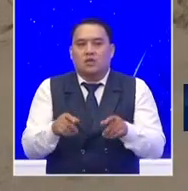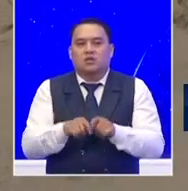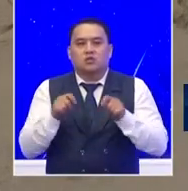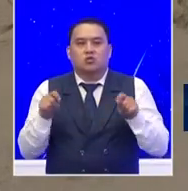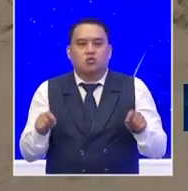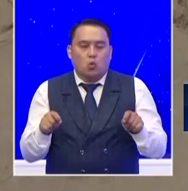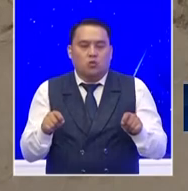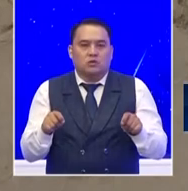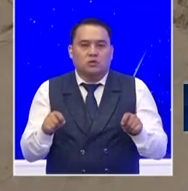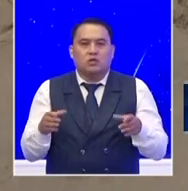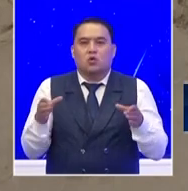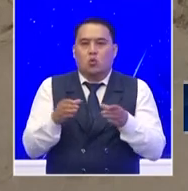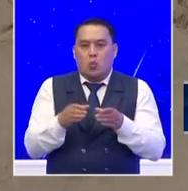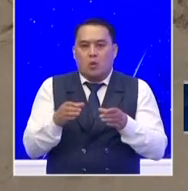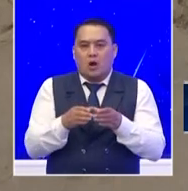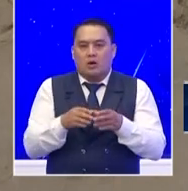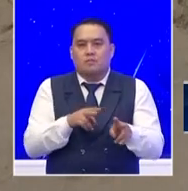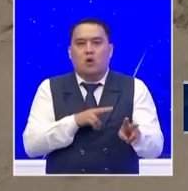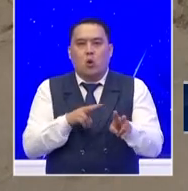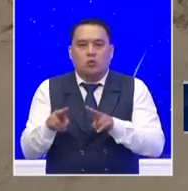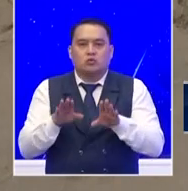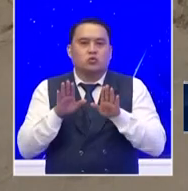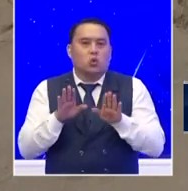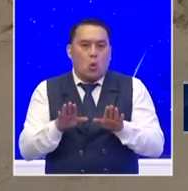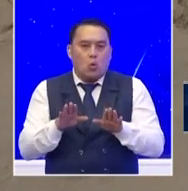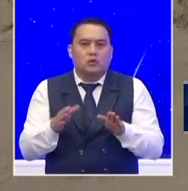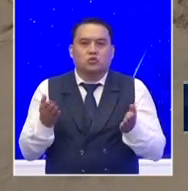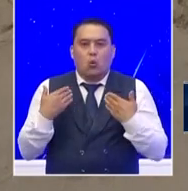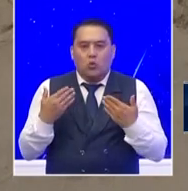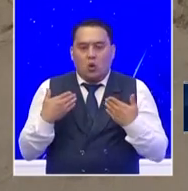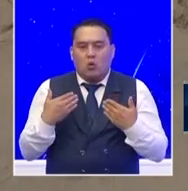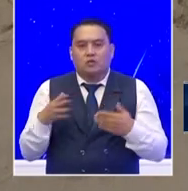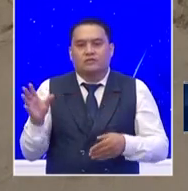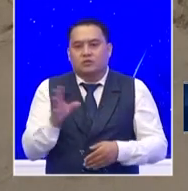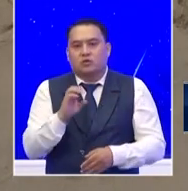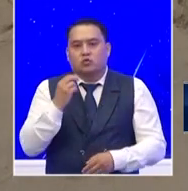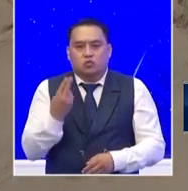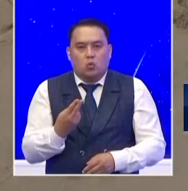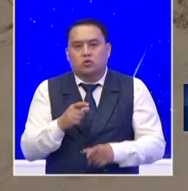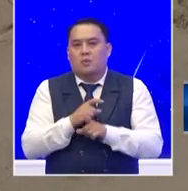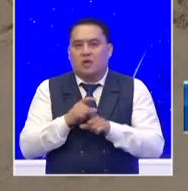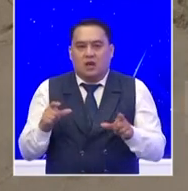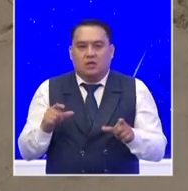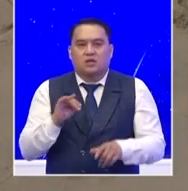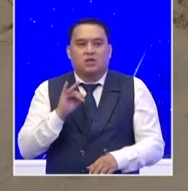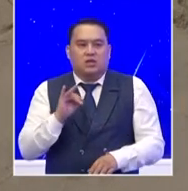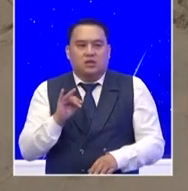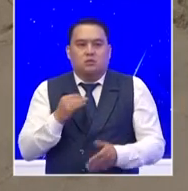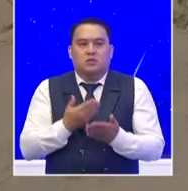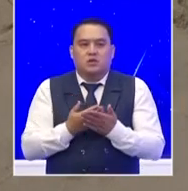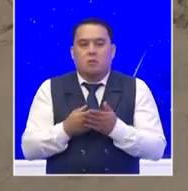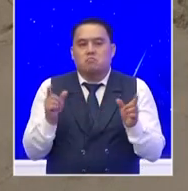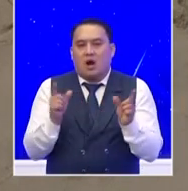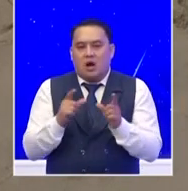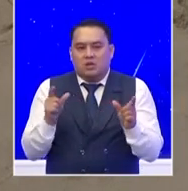текущего года, и группа мониторит не только зоны отдыха, а вообще все социальные объекты, допустим,